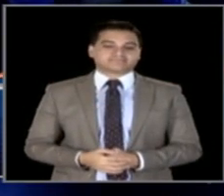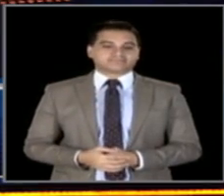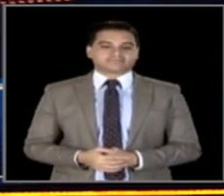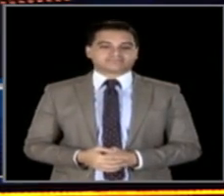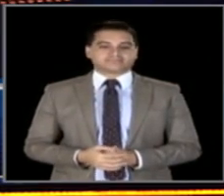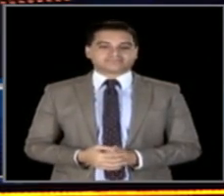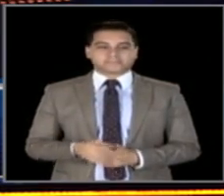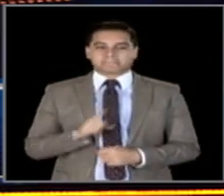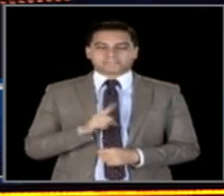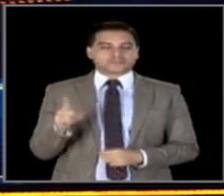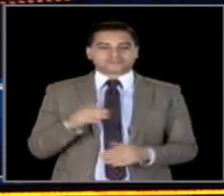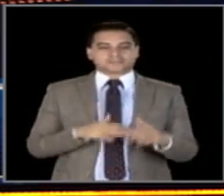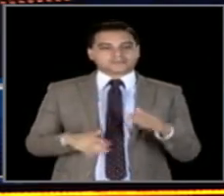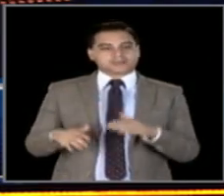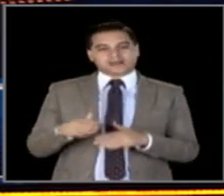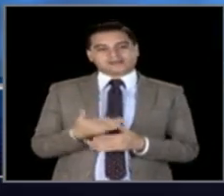مش سباحة.